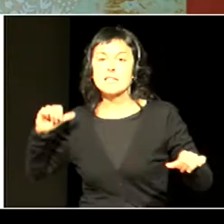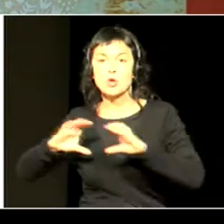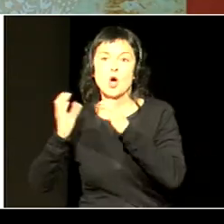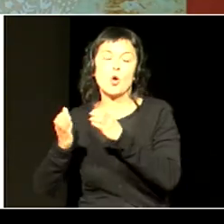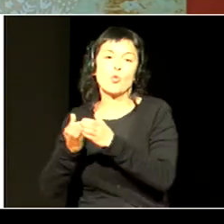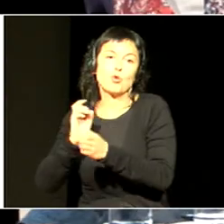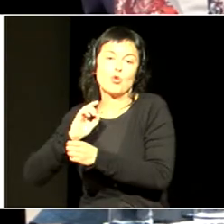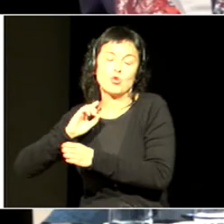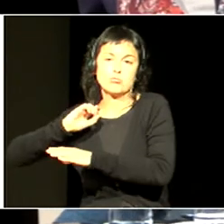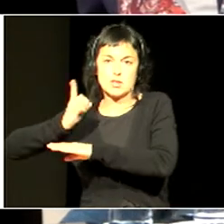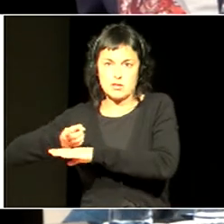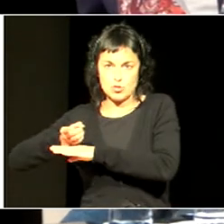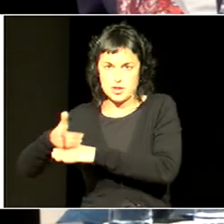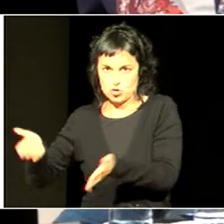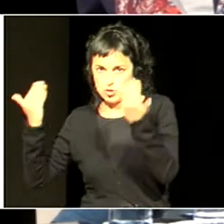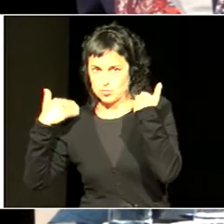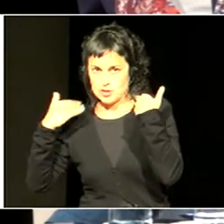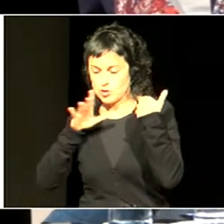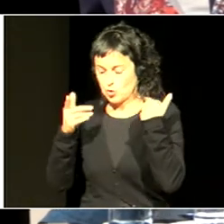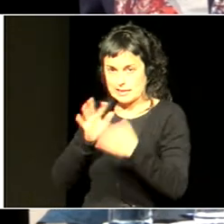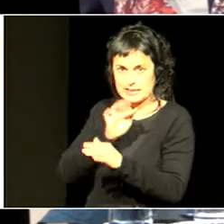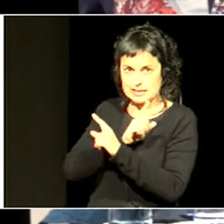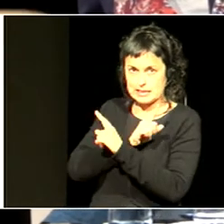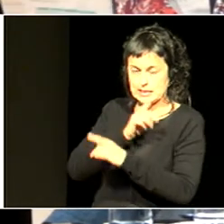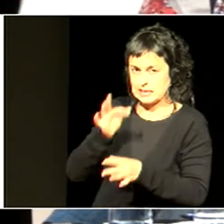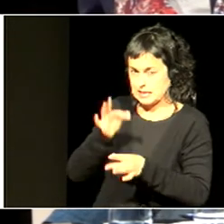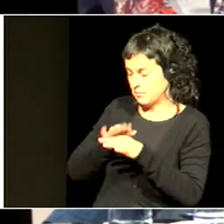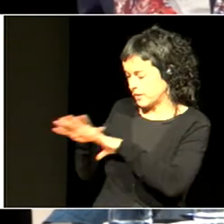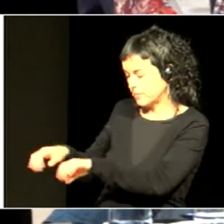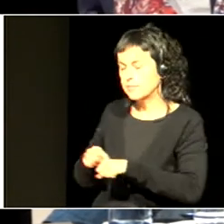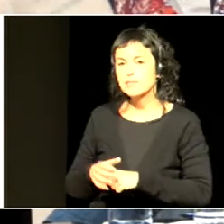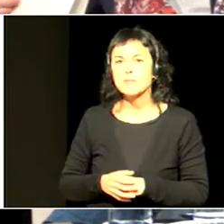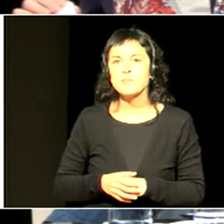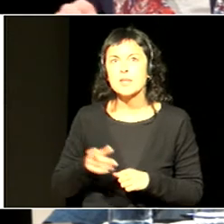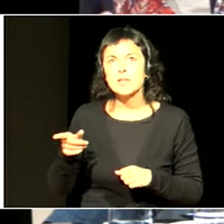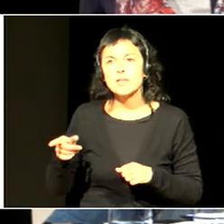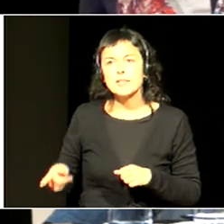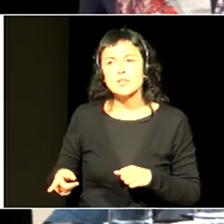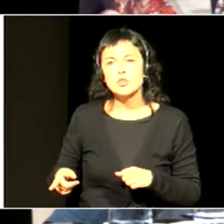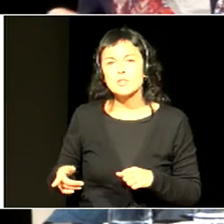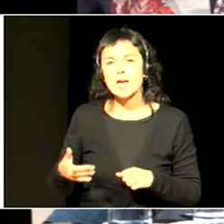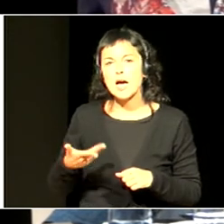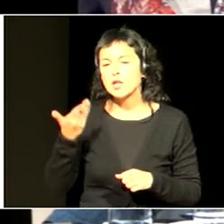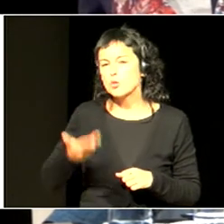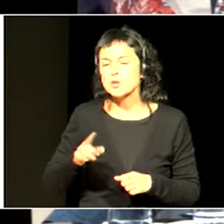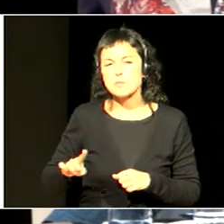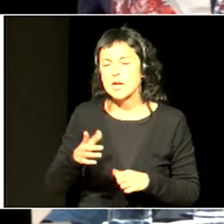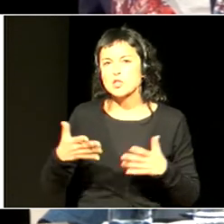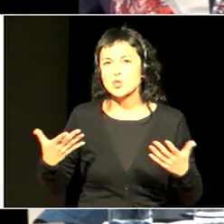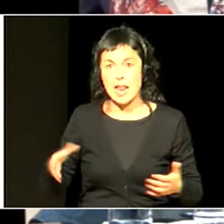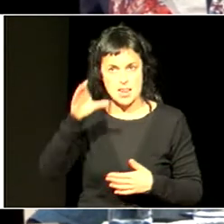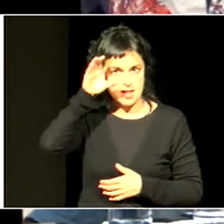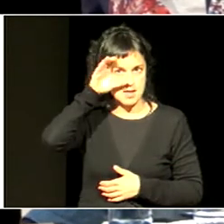da. Eta, bueno, hemen adierazgarriena plan honetan izan zen batez ere, izan zen behatokia sortzea.